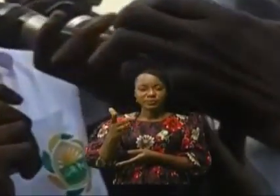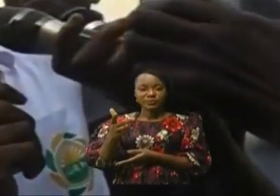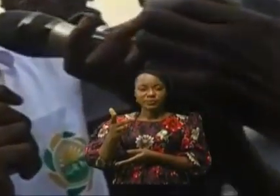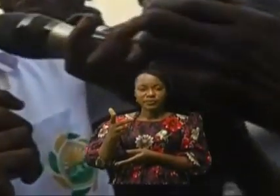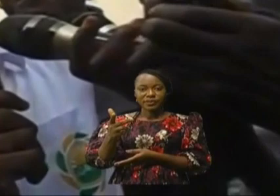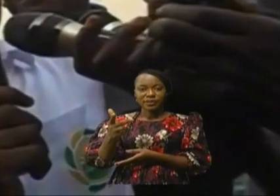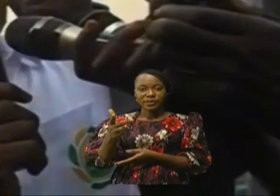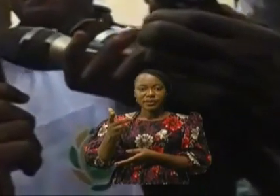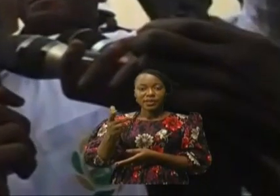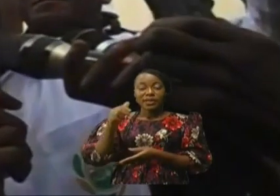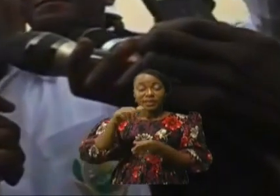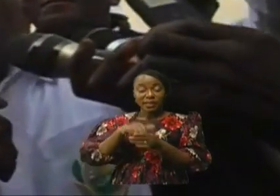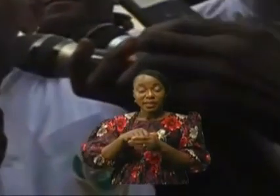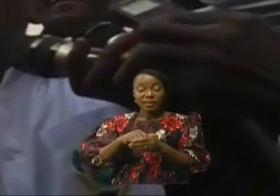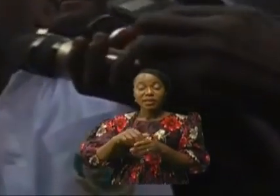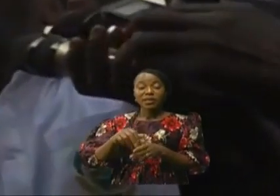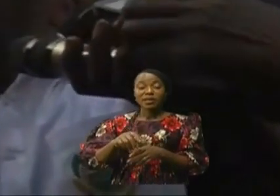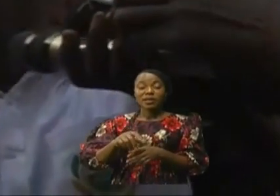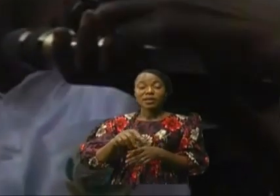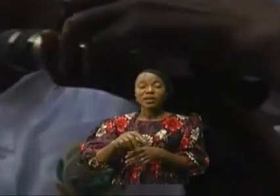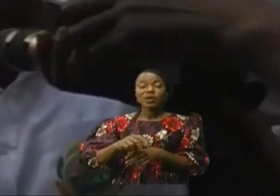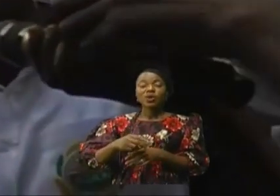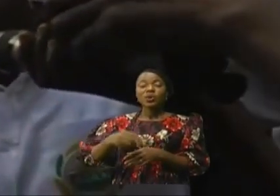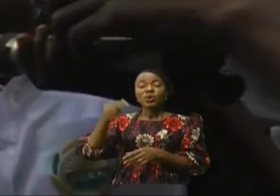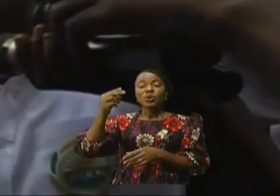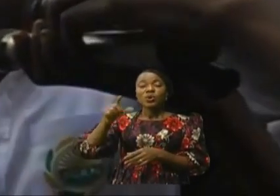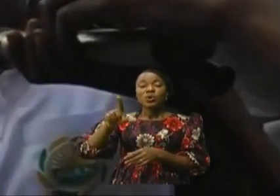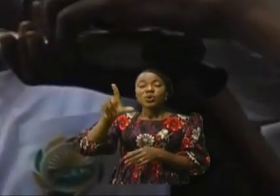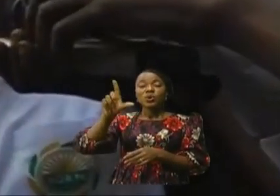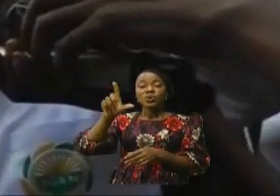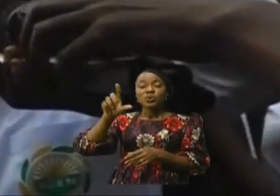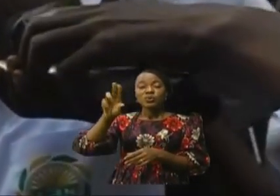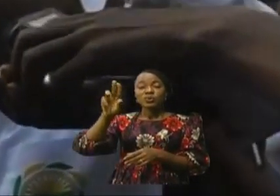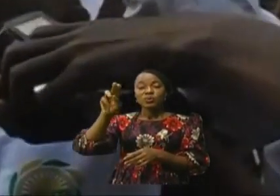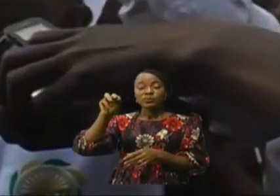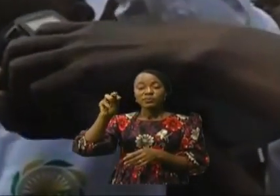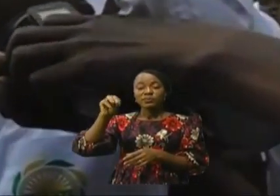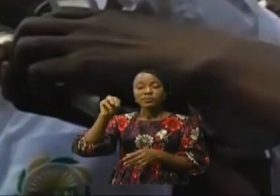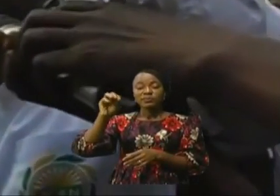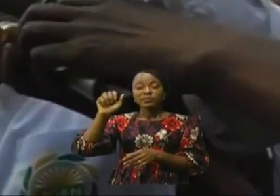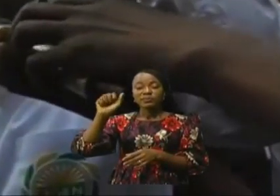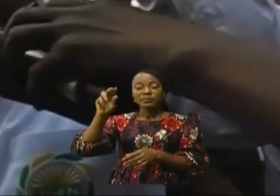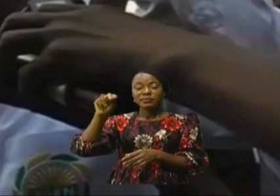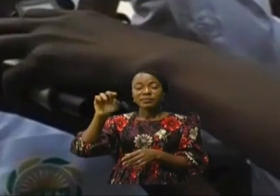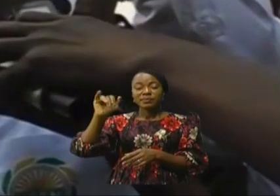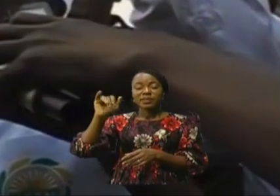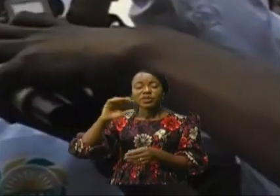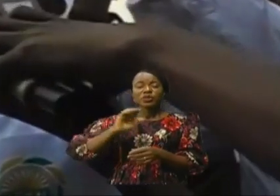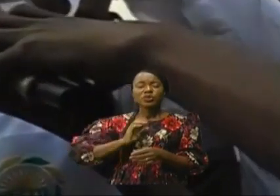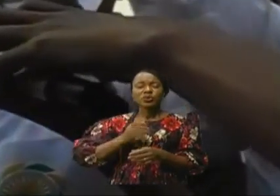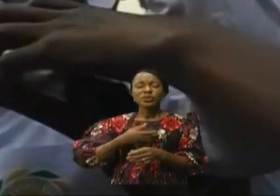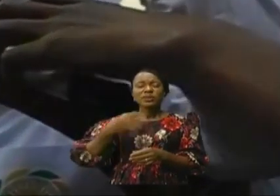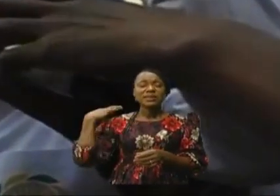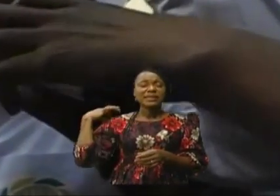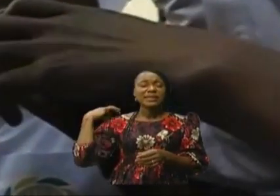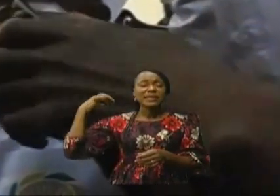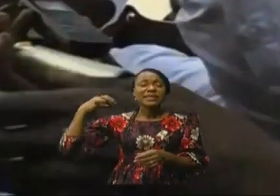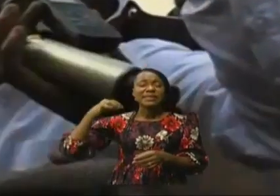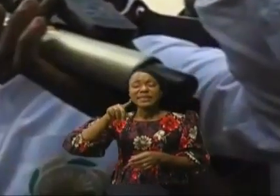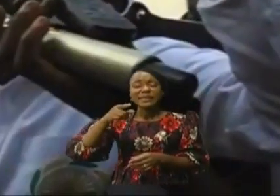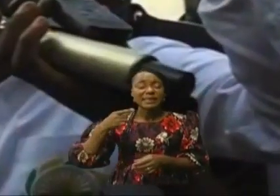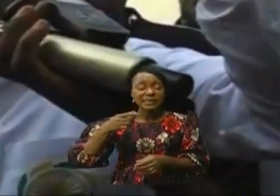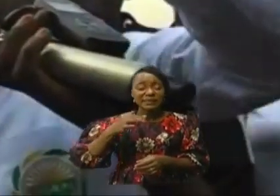pour la Lomamie, en 2023, notre seul candidat, c'est Fadji